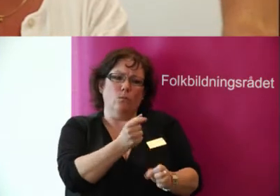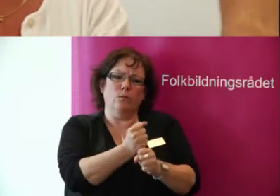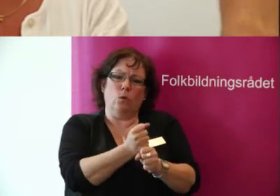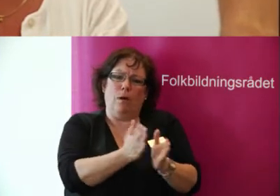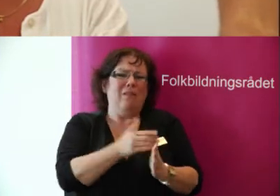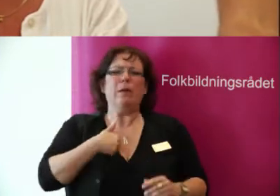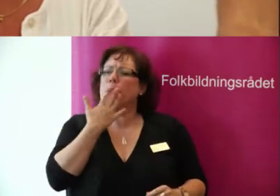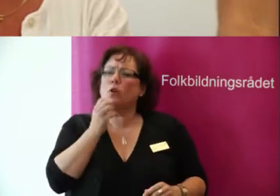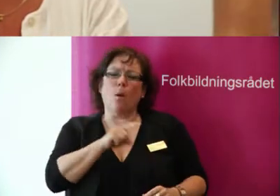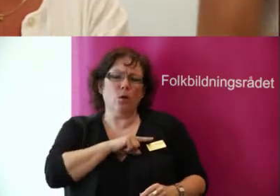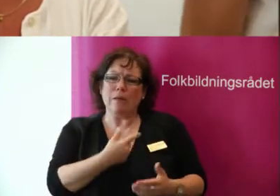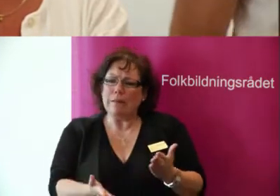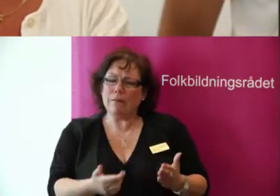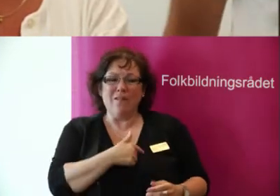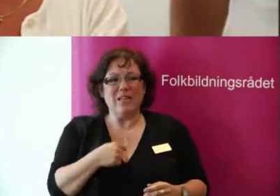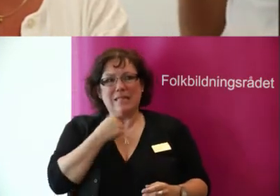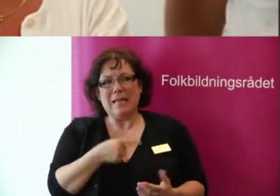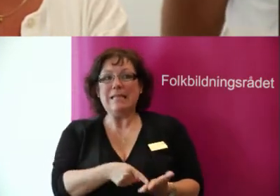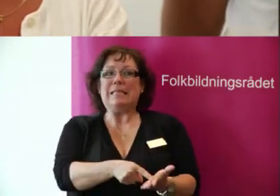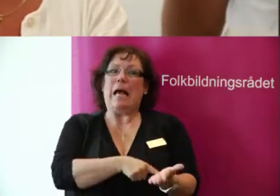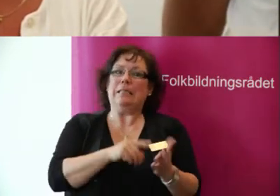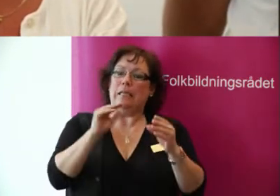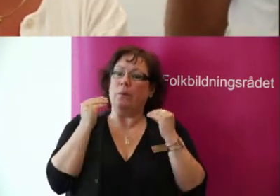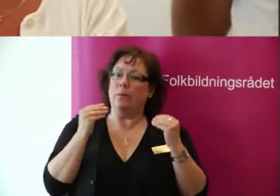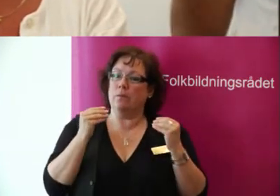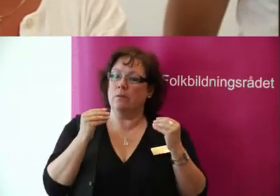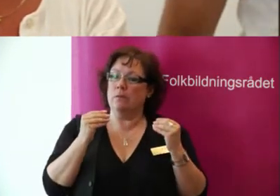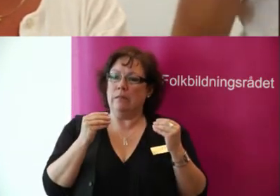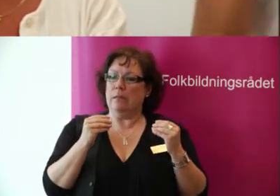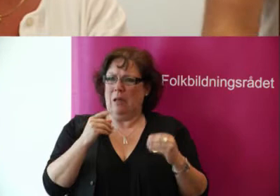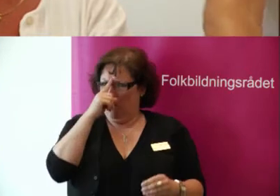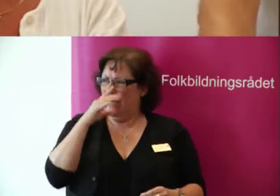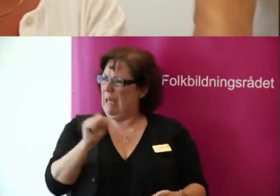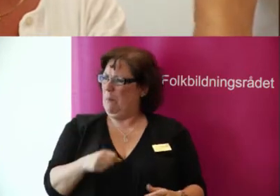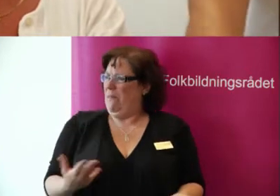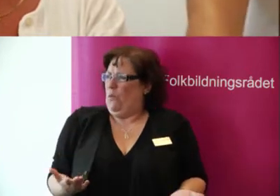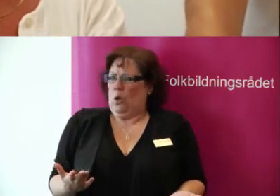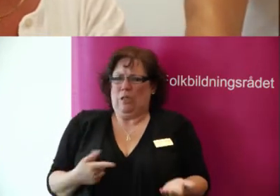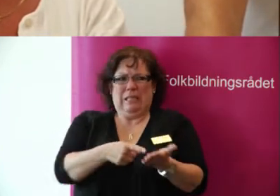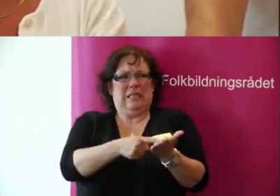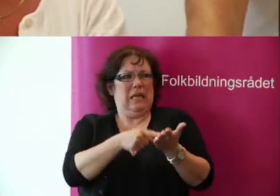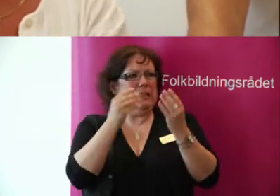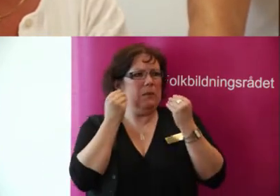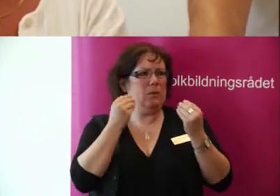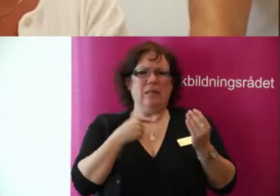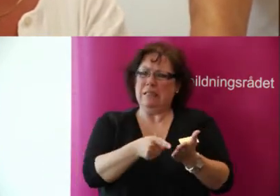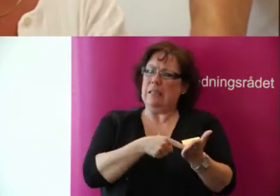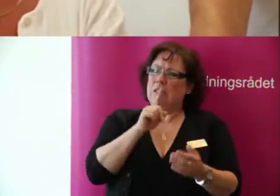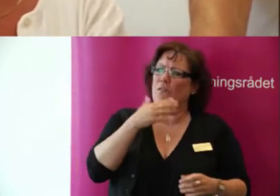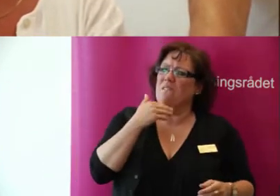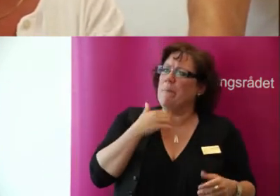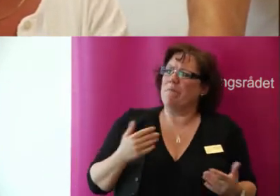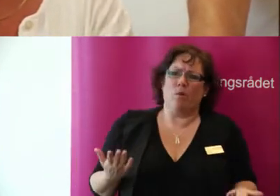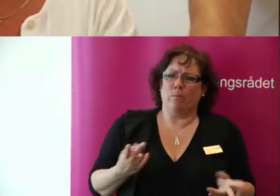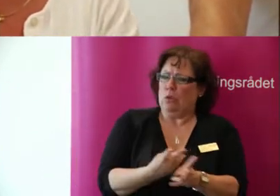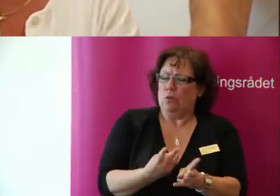heller pratar så himla mycket om, vi säger särskild kurs. Och det begreppet är ingenting för en människa. Vad är särskild kurs? Ja, särskilt för vem?